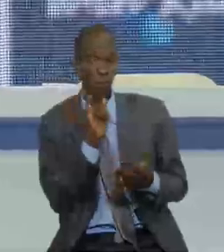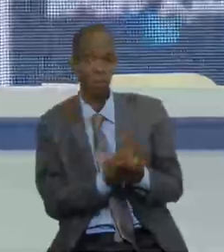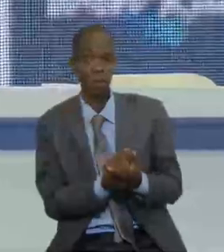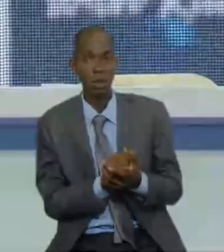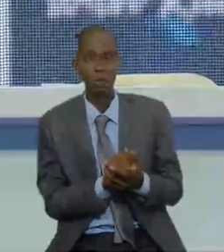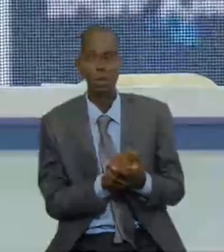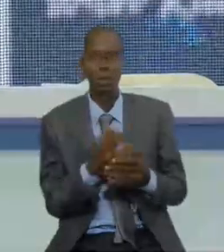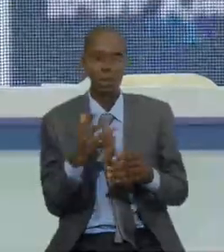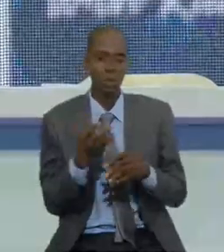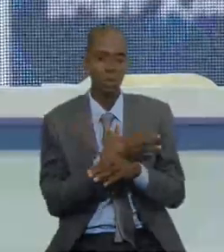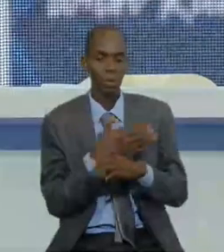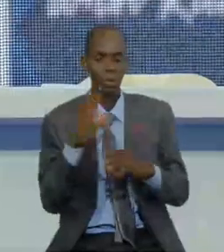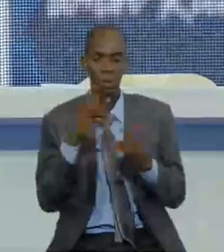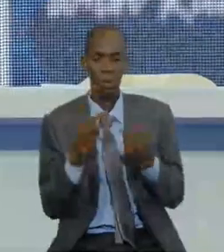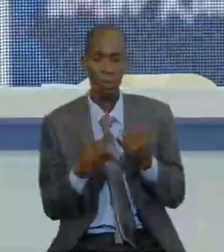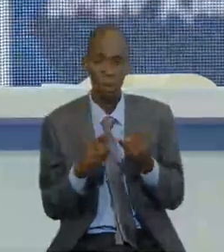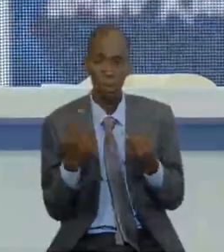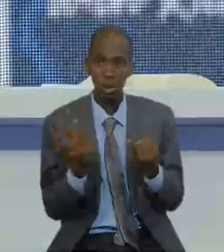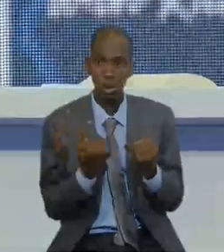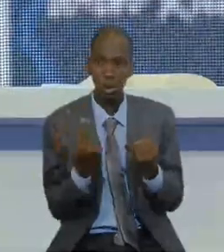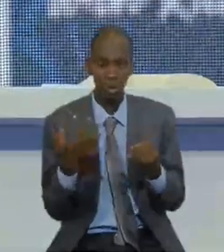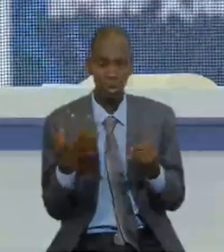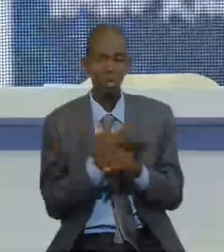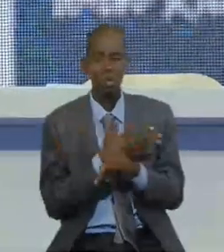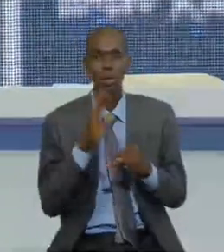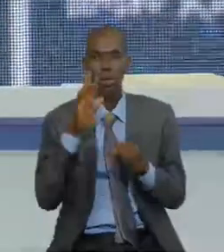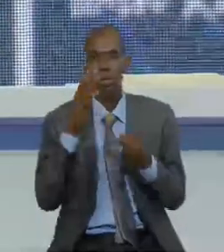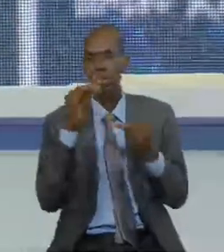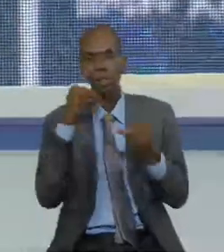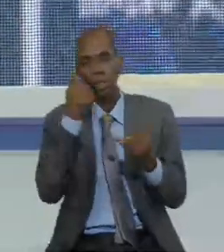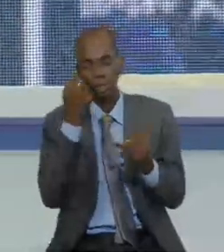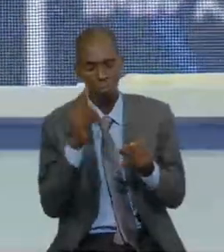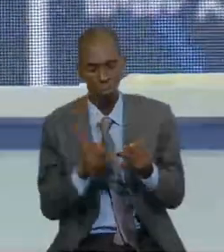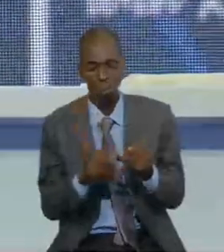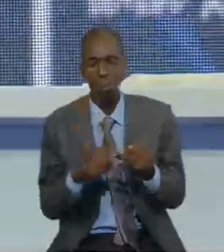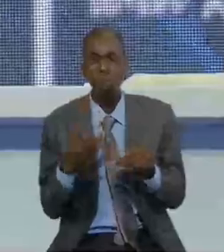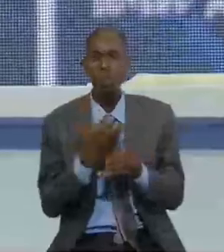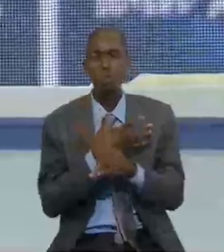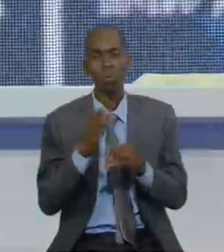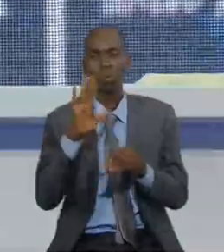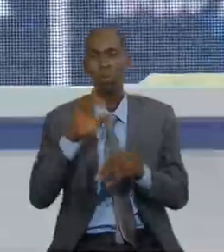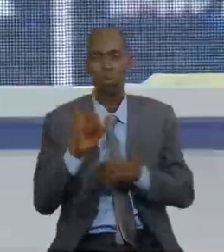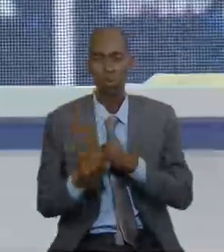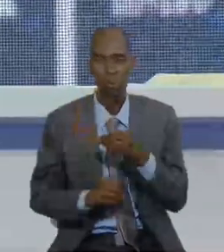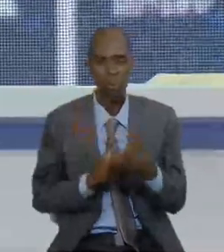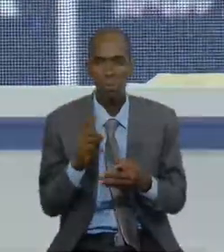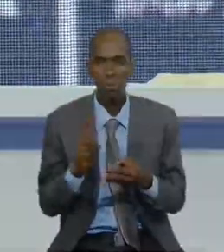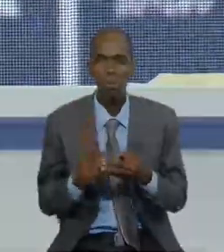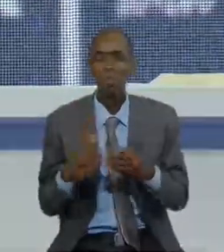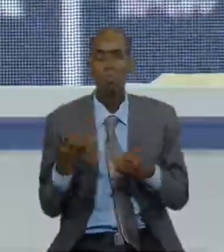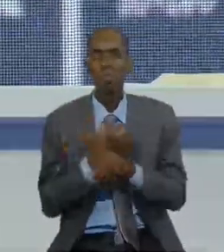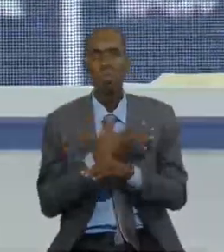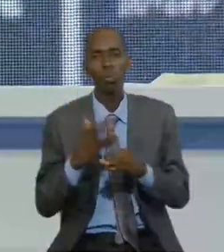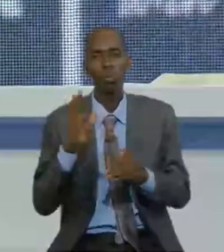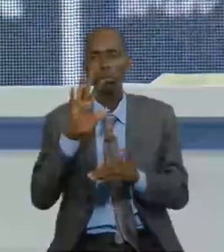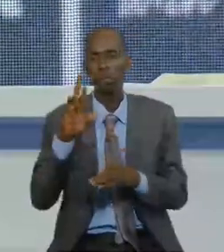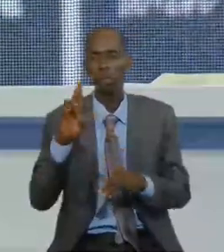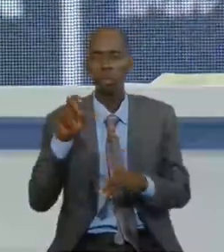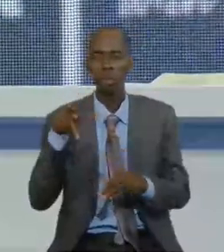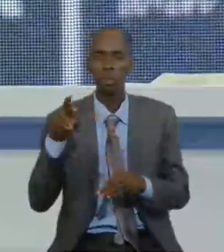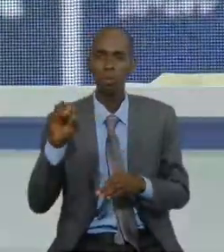il a arrêté tes péché il a pris ta honte il a pris ta souffrance et la prit ton